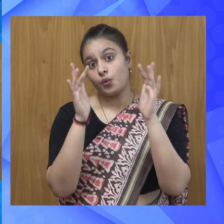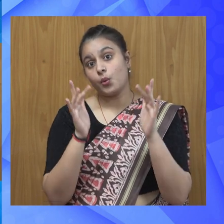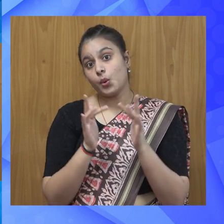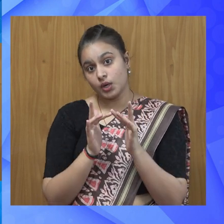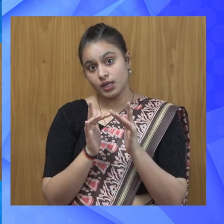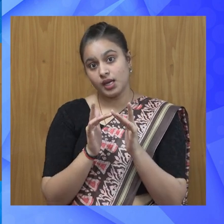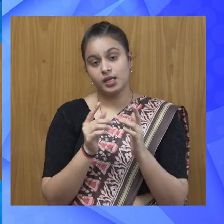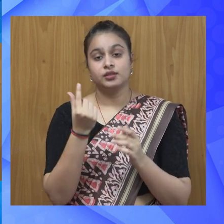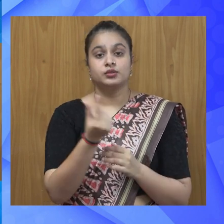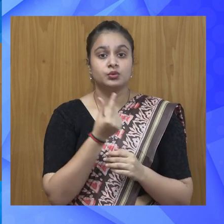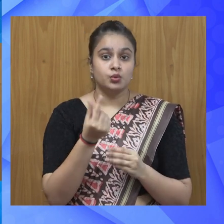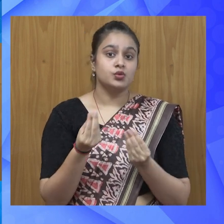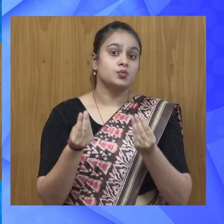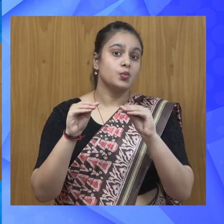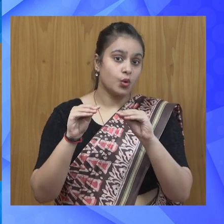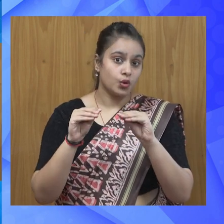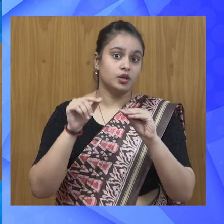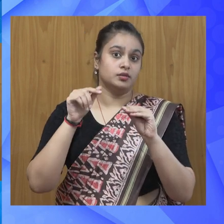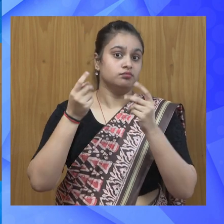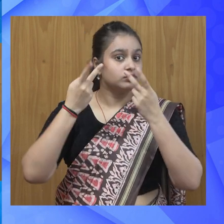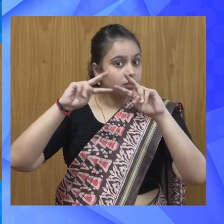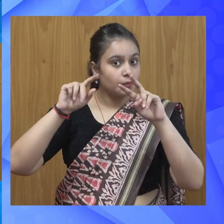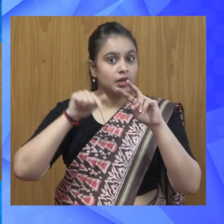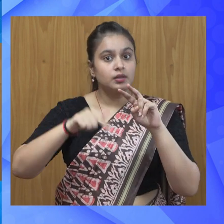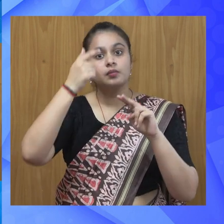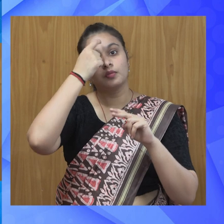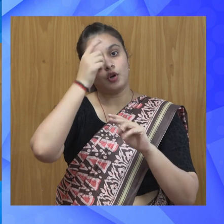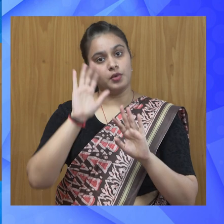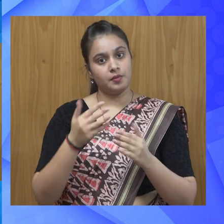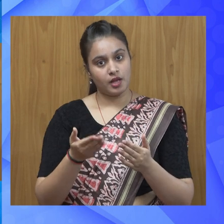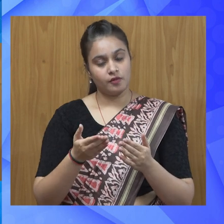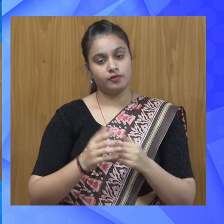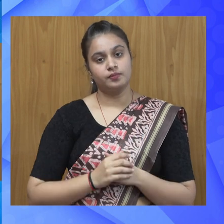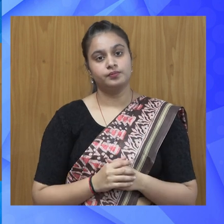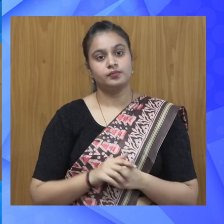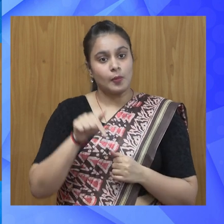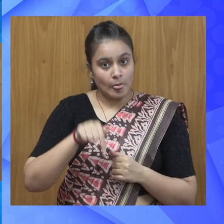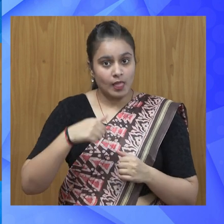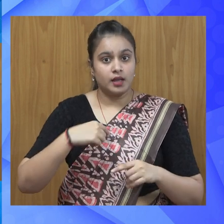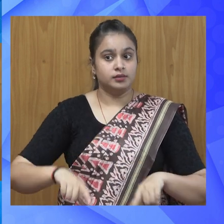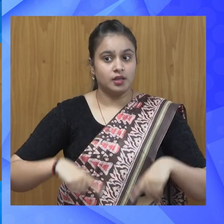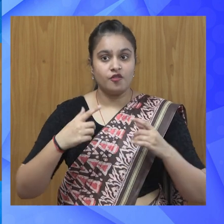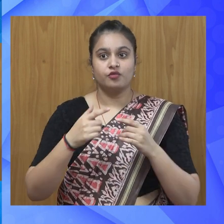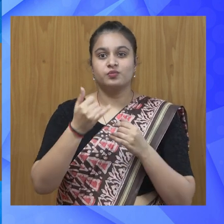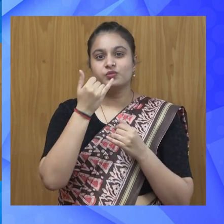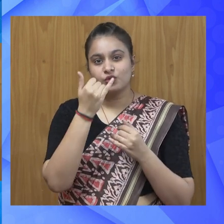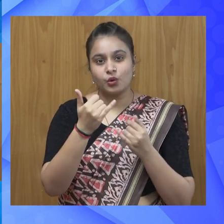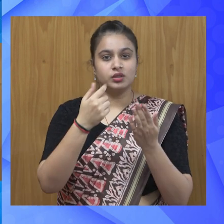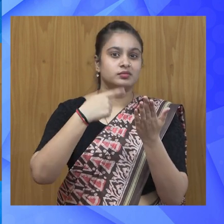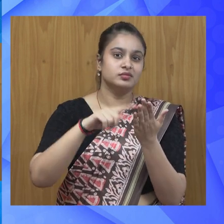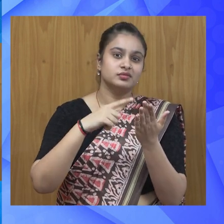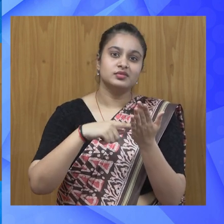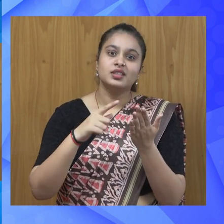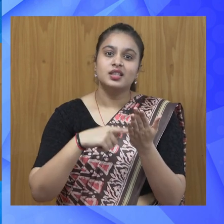चर्चा करेंगे इसके बाद, कि ये भी एक प्रकार का बहुत बड़ी समस्या है आज के दौर में। हम मोबाइल में स्क्रीन टाइम